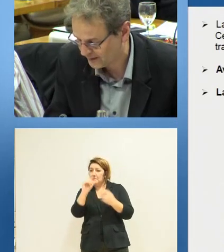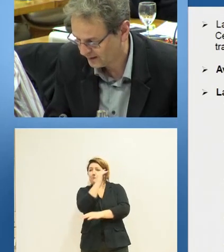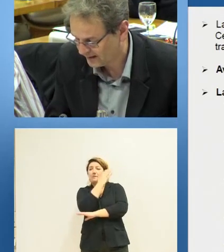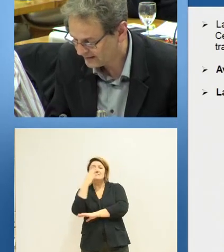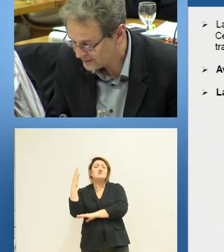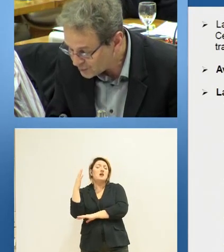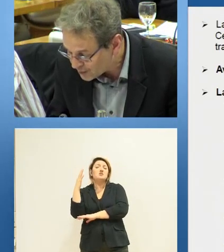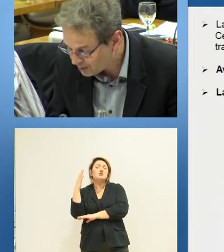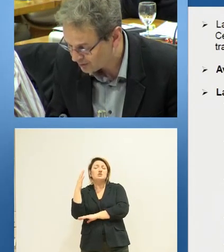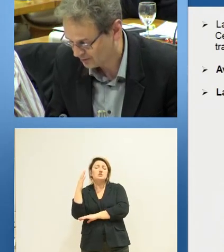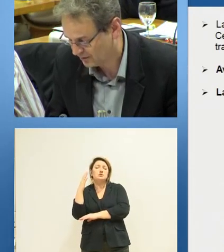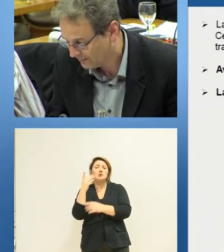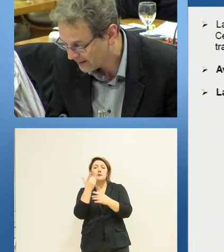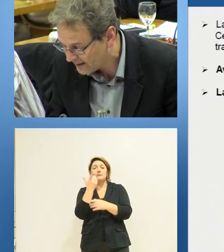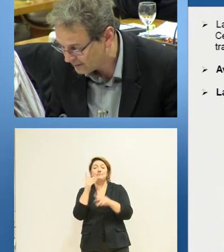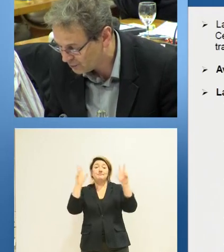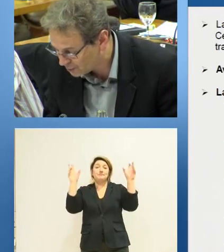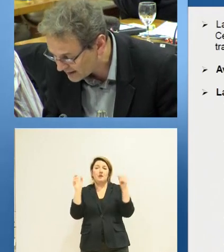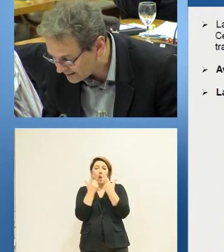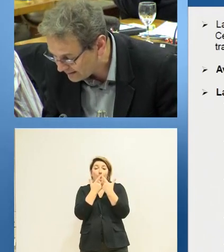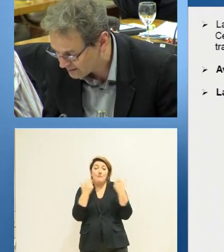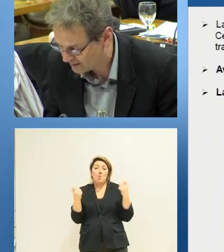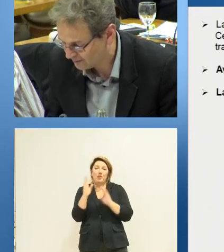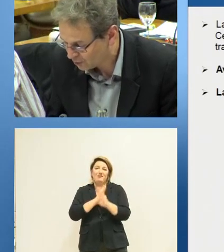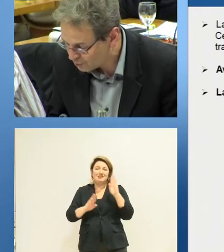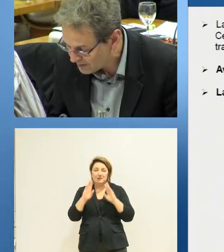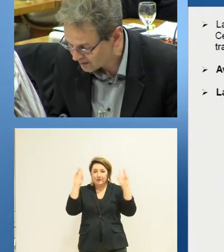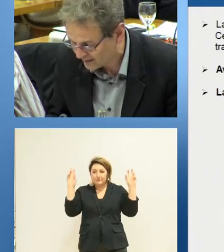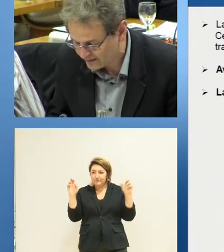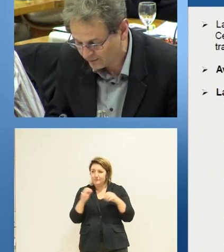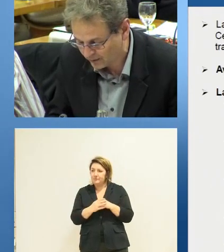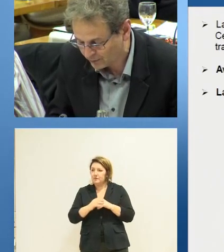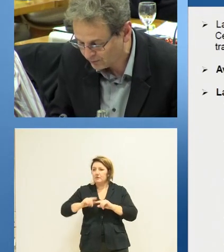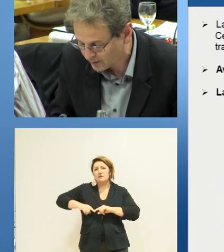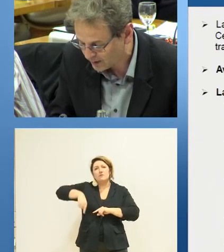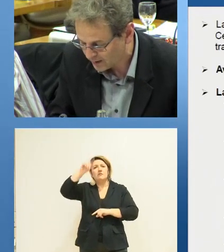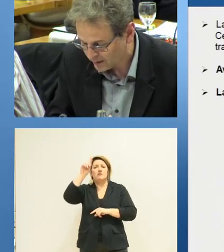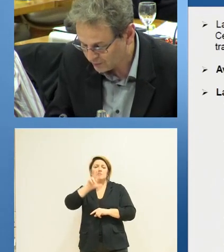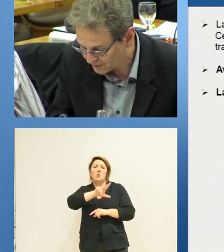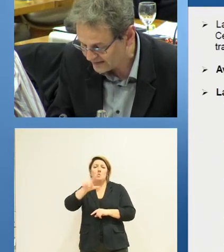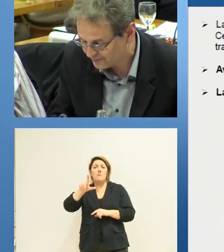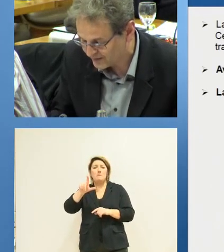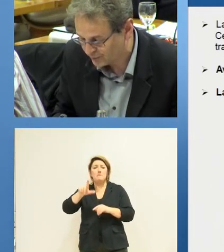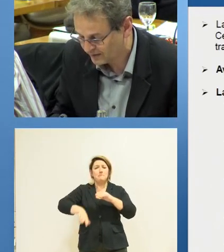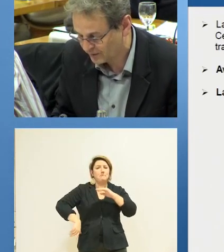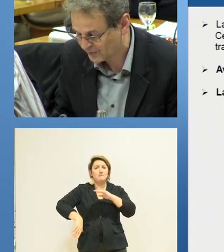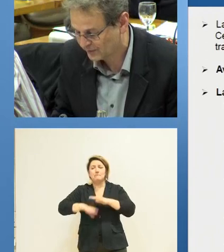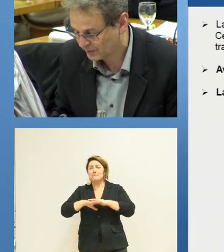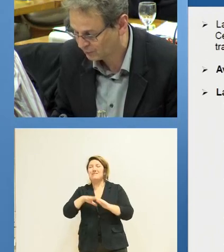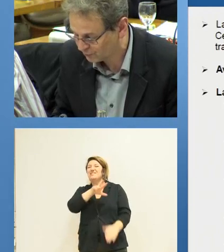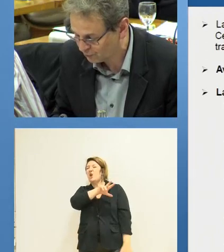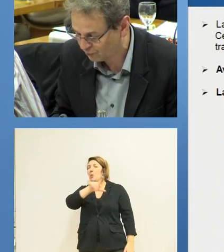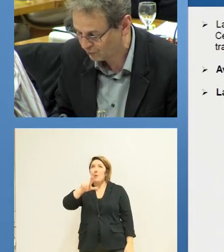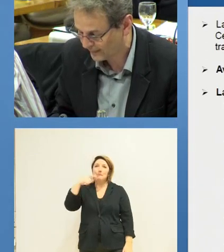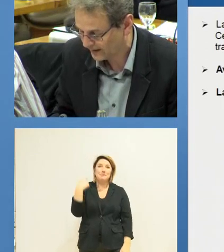avec des auteurs j'en ai pas parlé mieux encadrer 32 mètres maximum à grenoble une anticipation des meilleurs standards